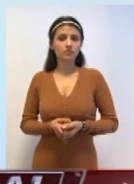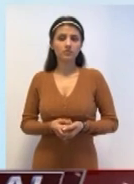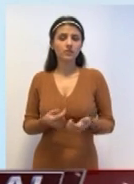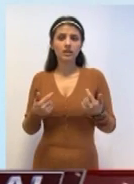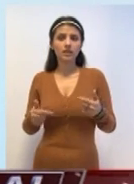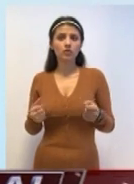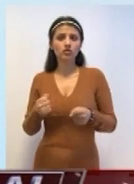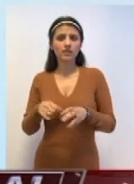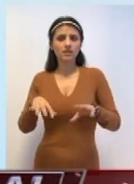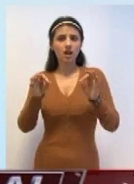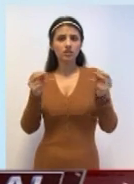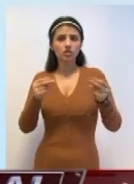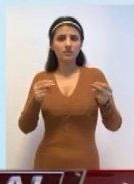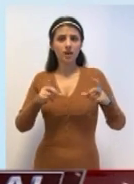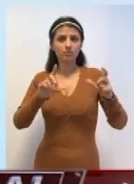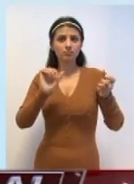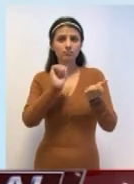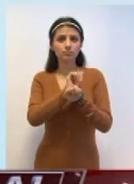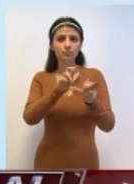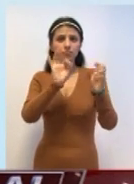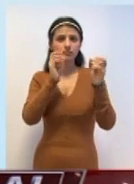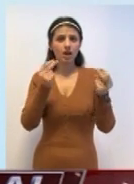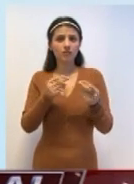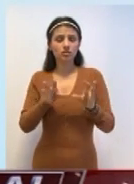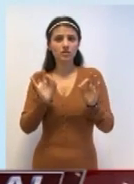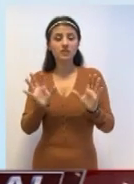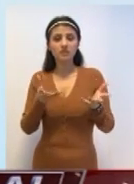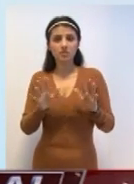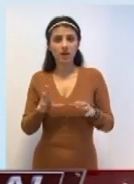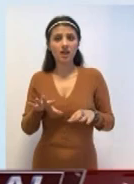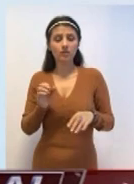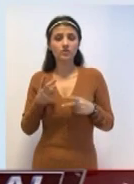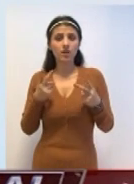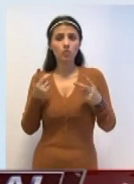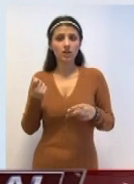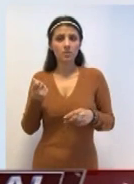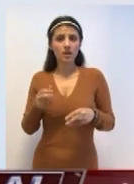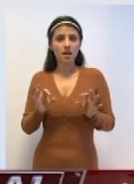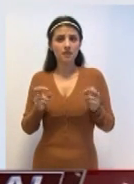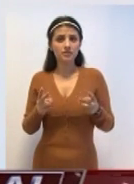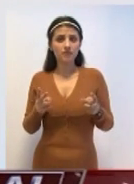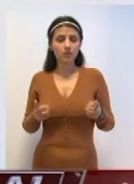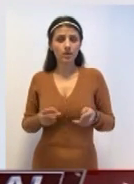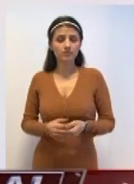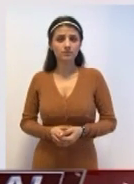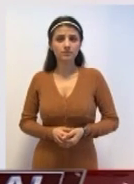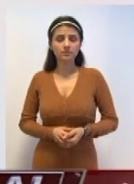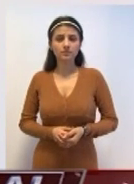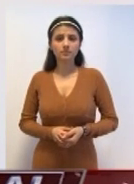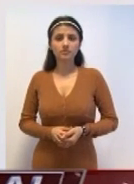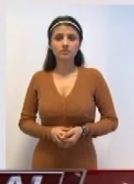în schimb. Nu, în niciun caz. S-a găsit ceva la percheziție? Se pare că au fost